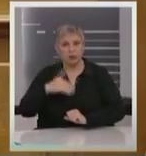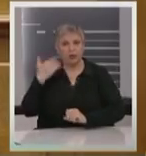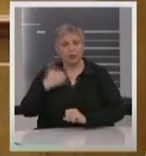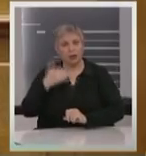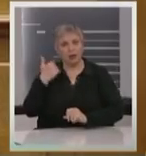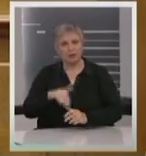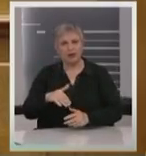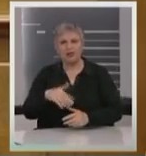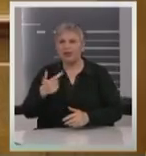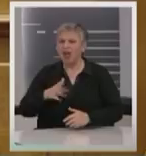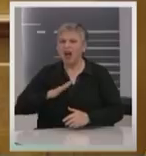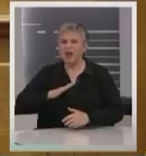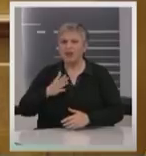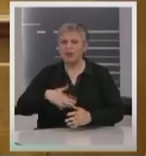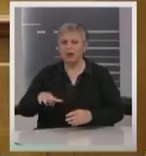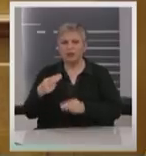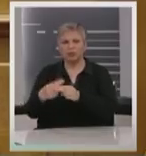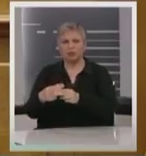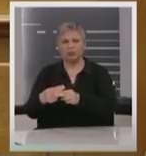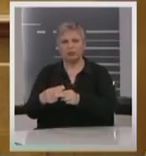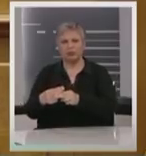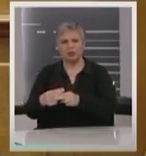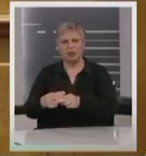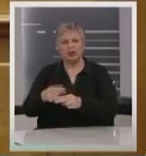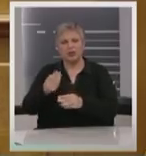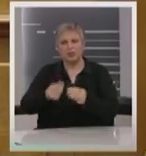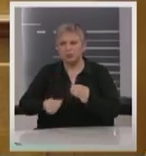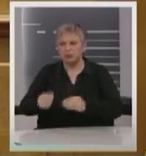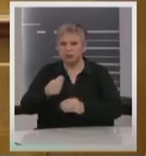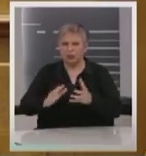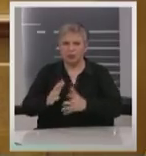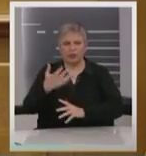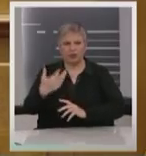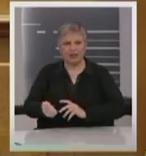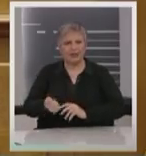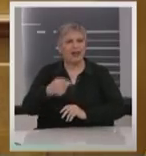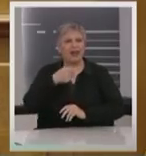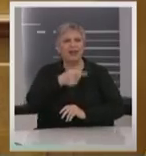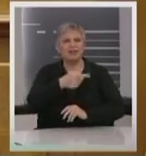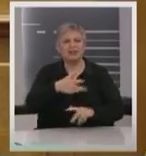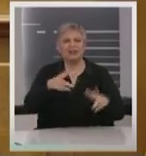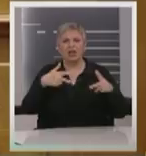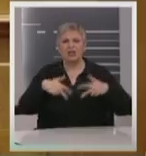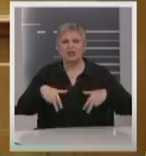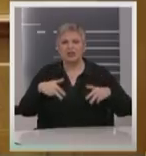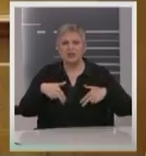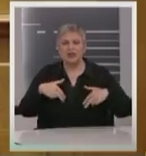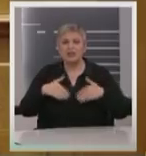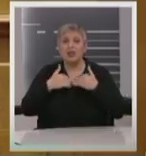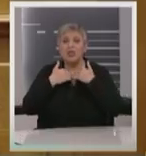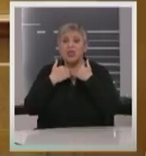αξίζει πολύ καλύτερα, αλλά εσείς και η κυβέρνησή σας δεν μπορείτε καν να του διασφαλίσετε